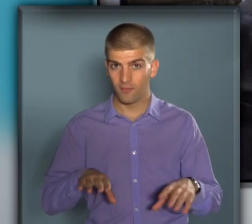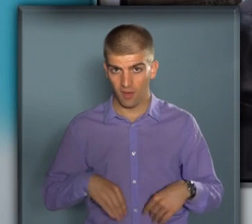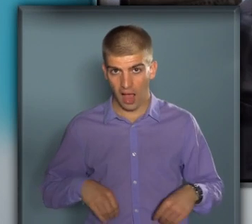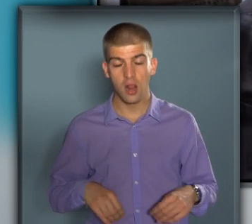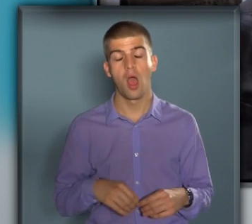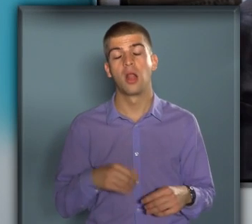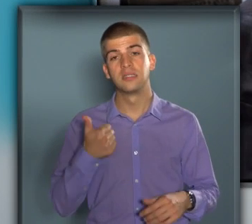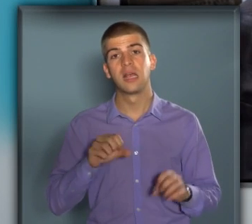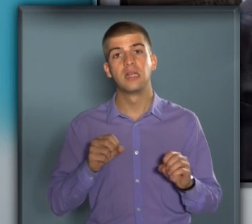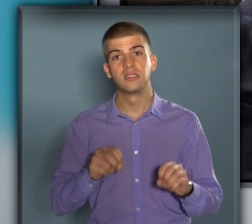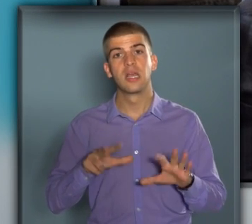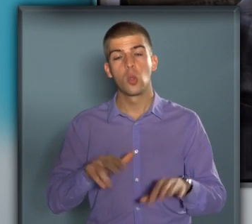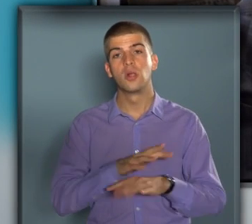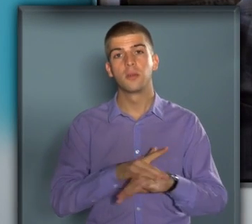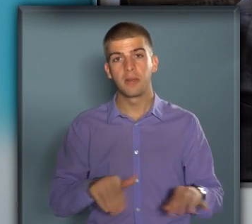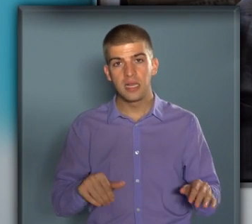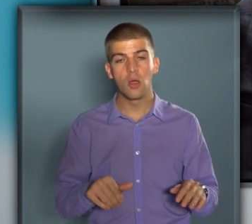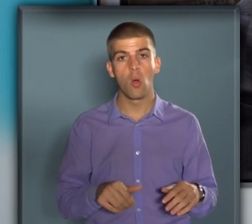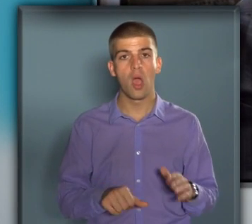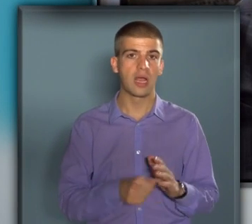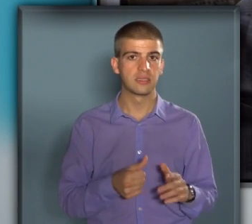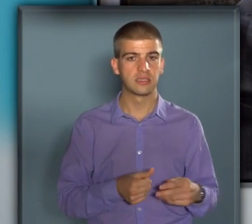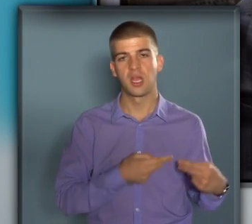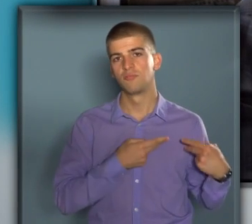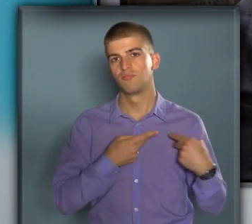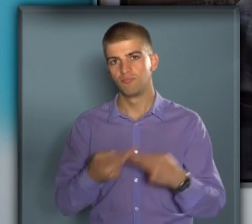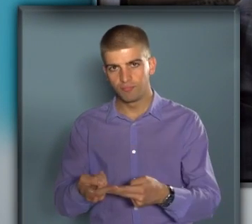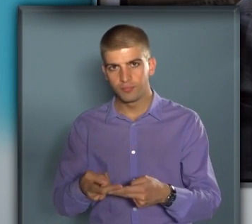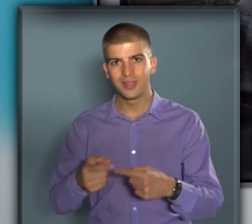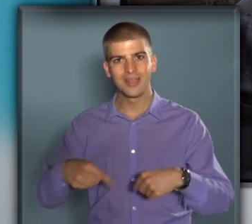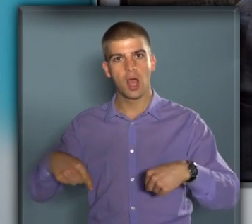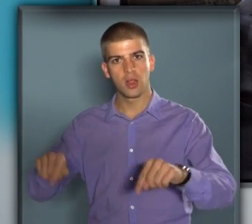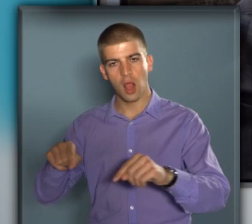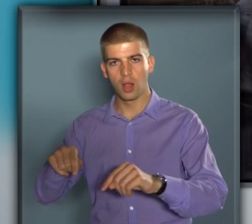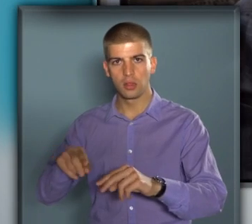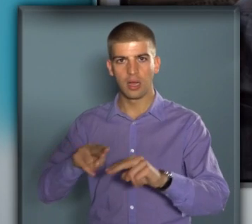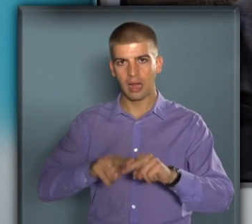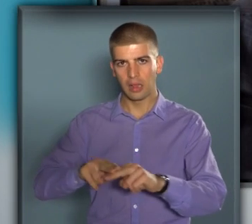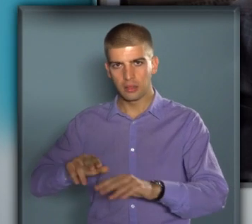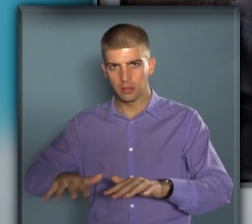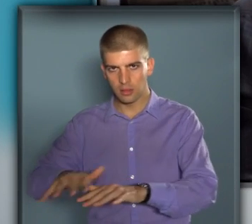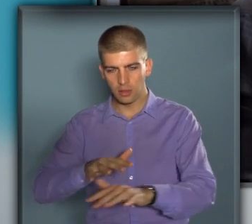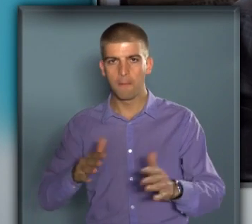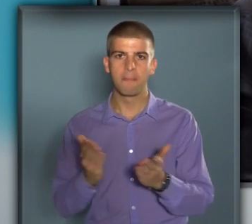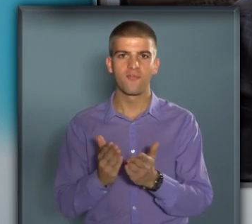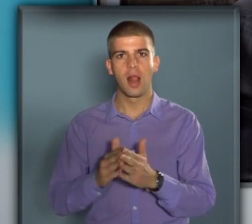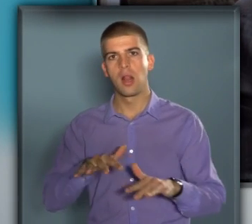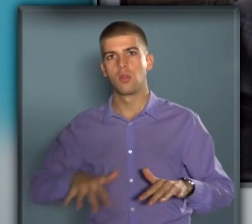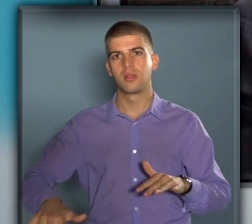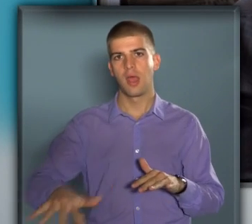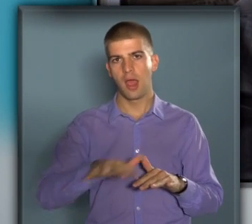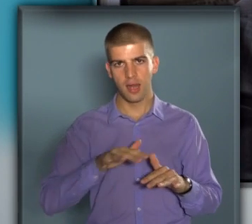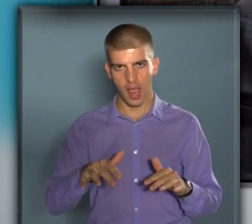Vállalja, hogy egyszeri további 118 millió forinttal hozzájárul az ingatlanok rendezése kapcsán, ugye itt a megfelelő